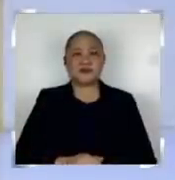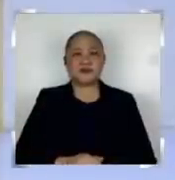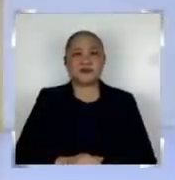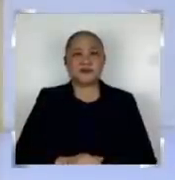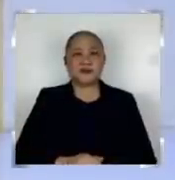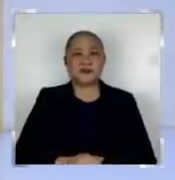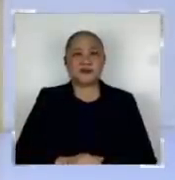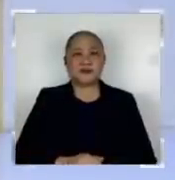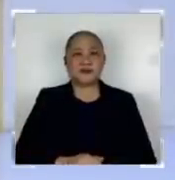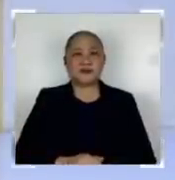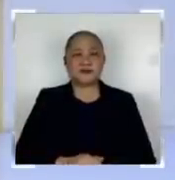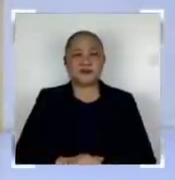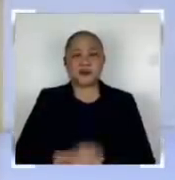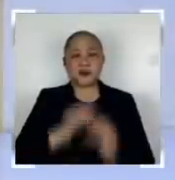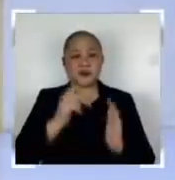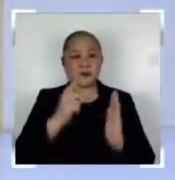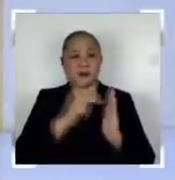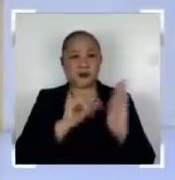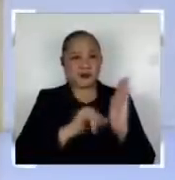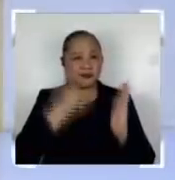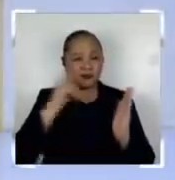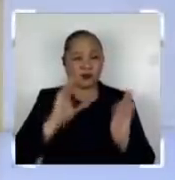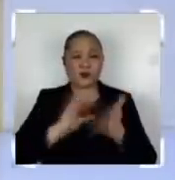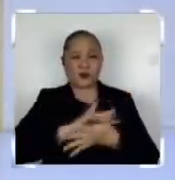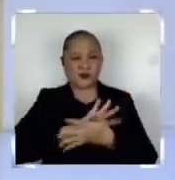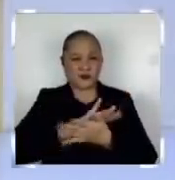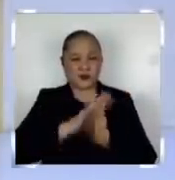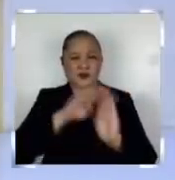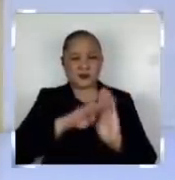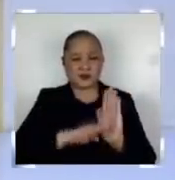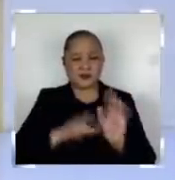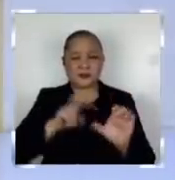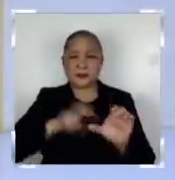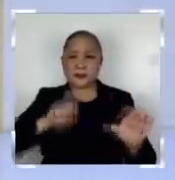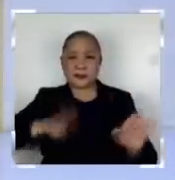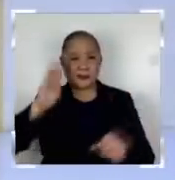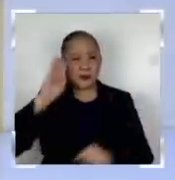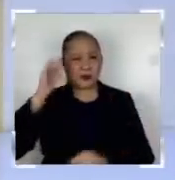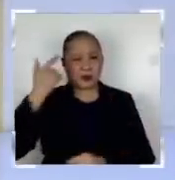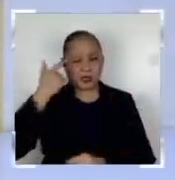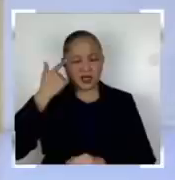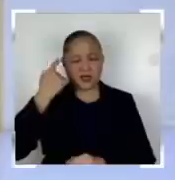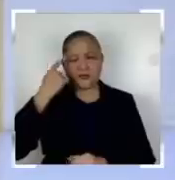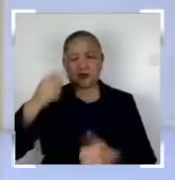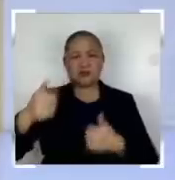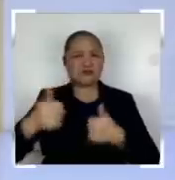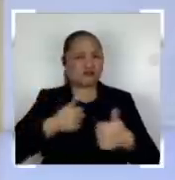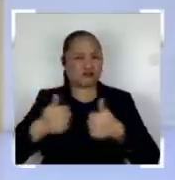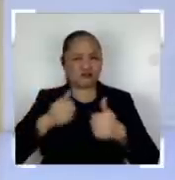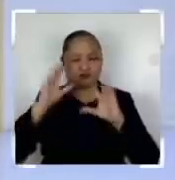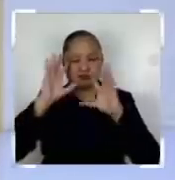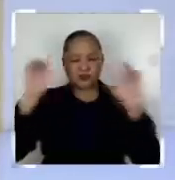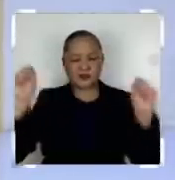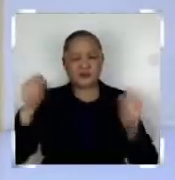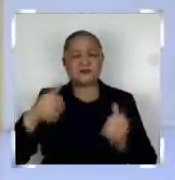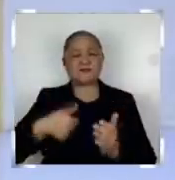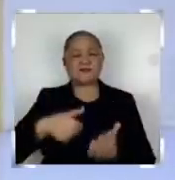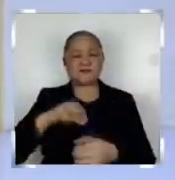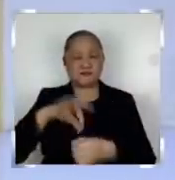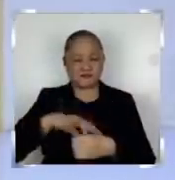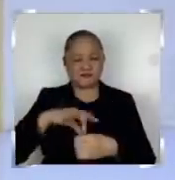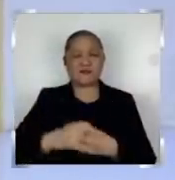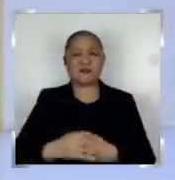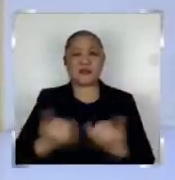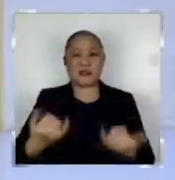Polisiya sa COVID pandemic at ang pag-atras ni Senator Bongo sa pagtakbo sa pagkapangulo. Ilan lang yan sa tinalakay ng mga